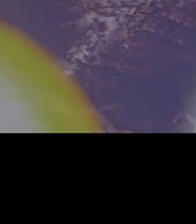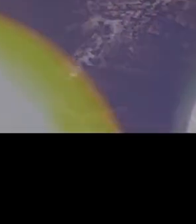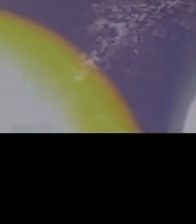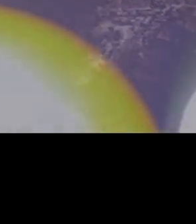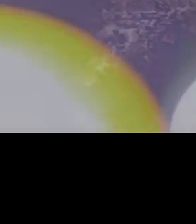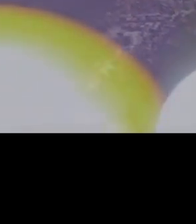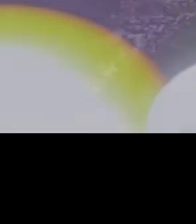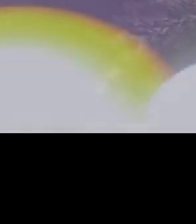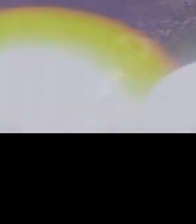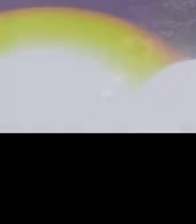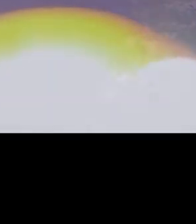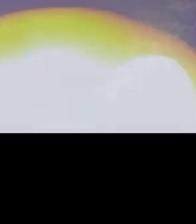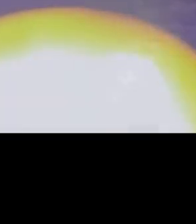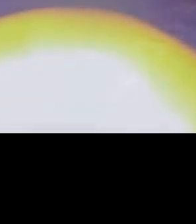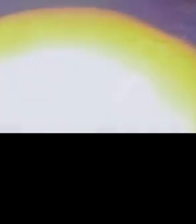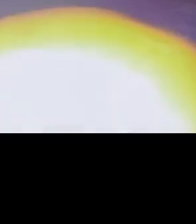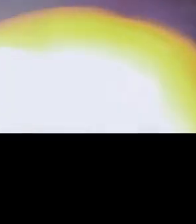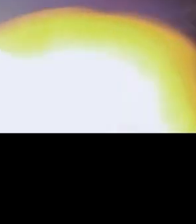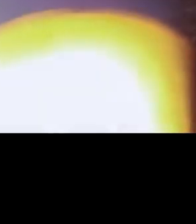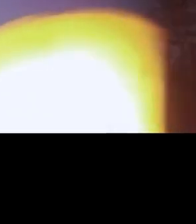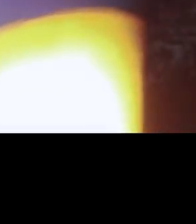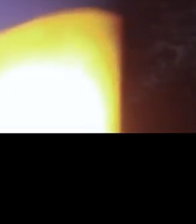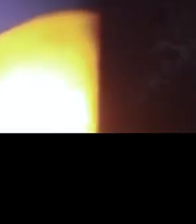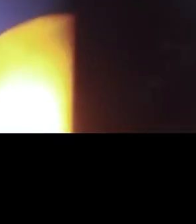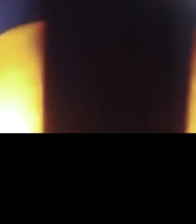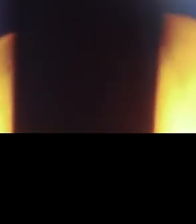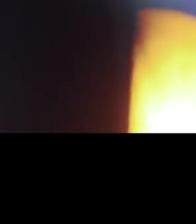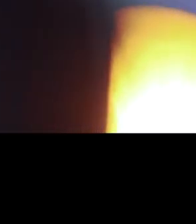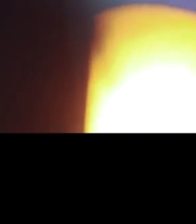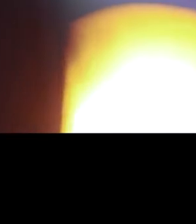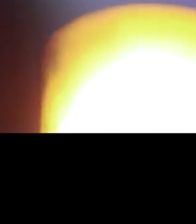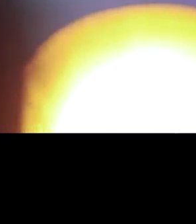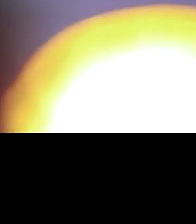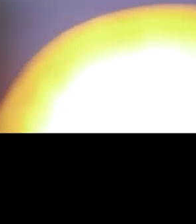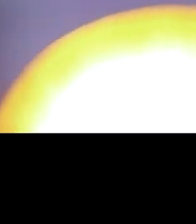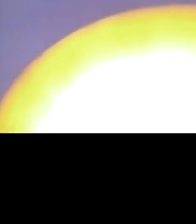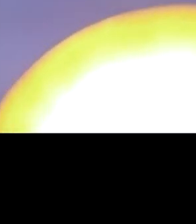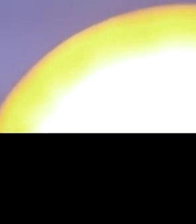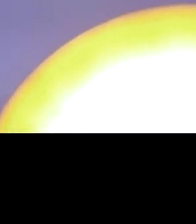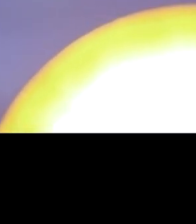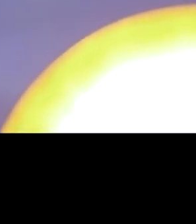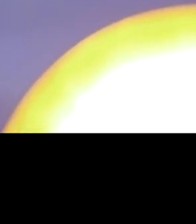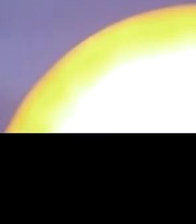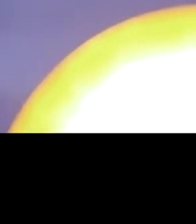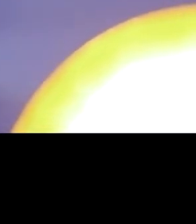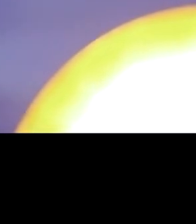Probudi se svijete, Bog